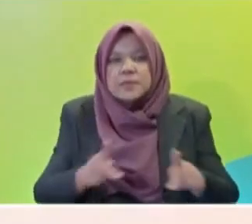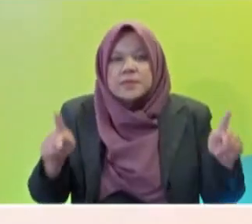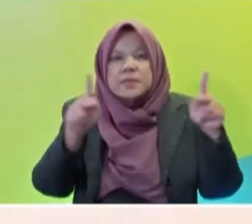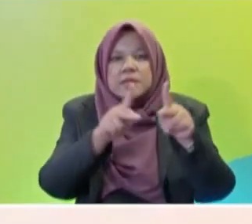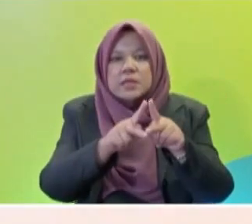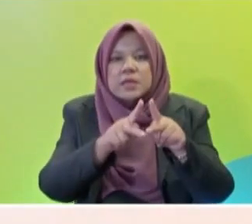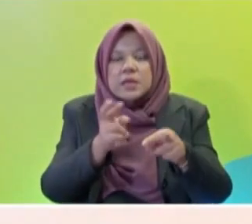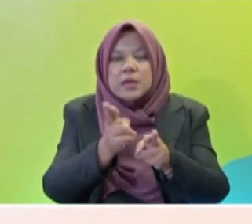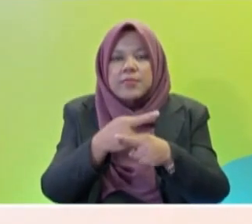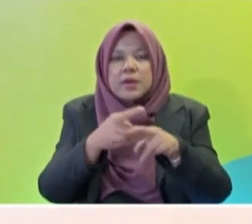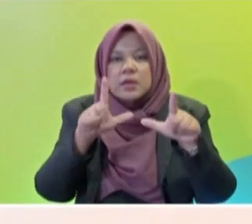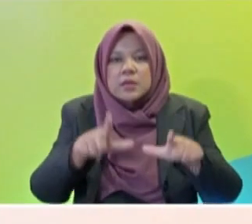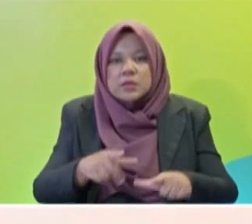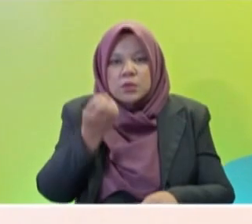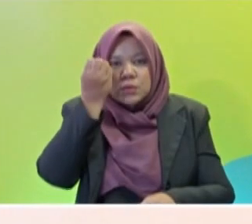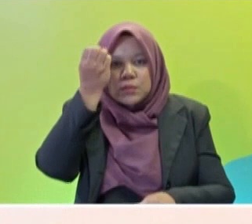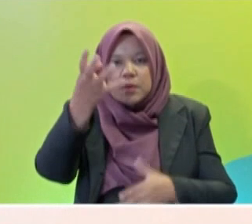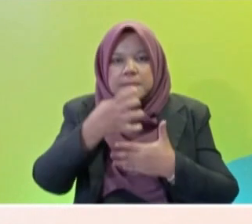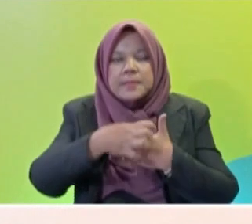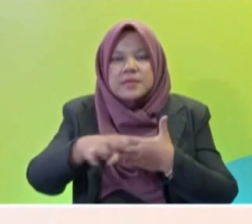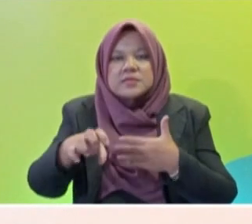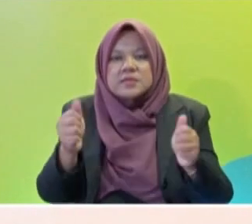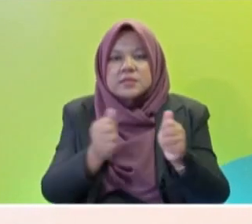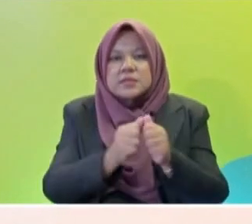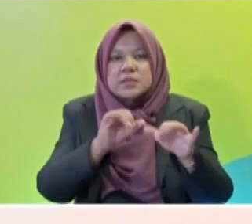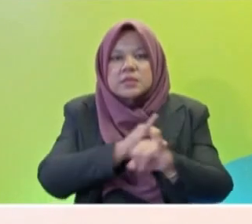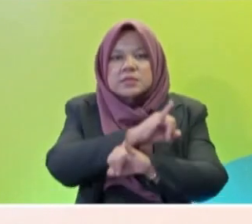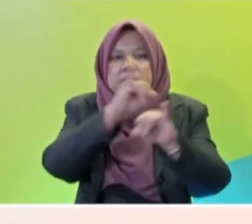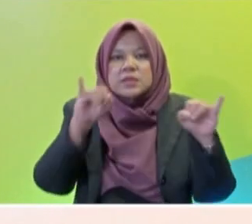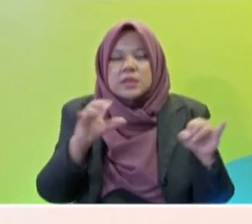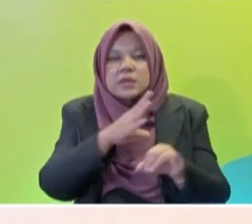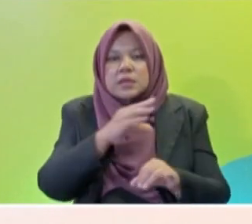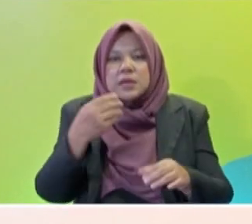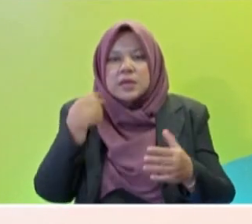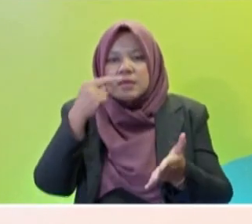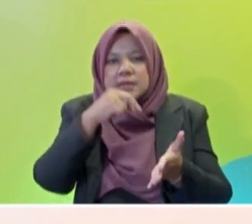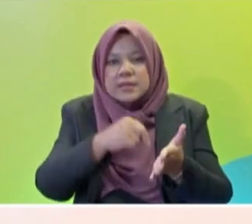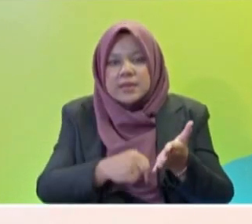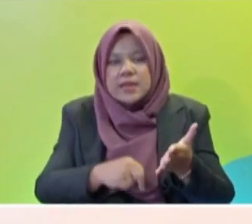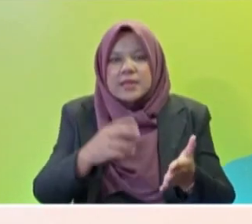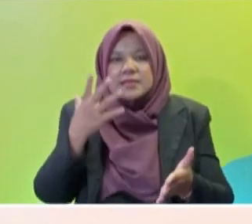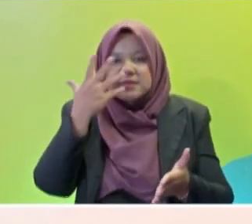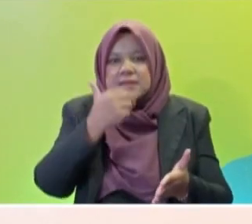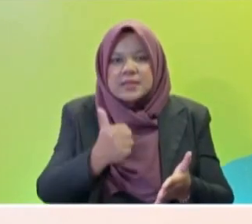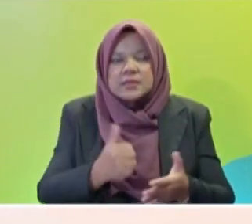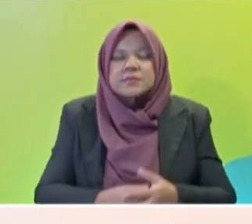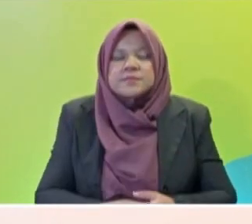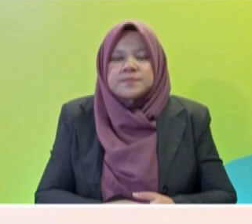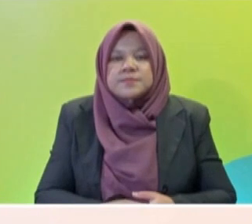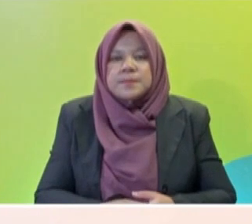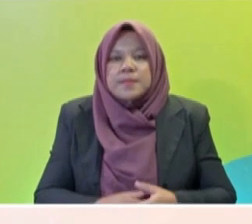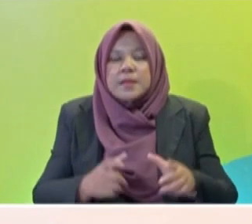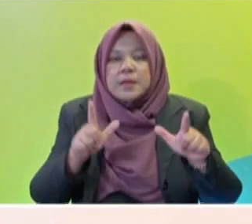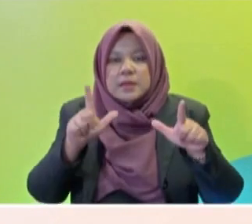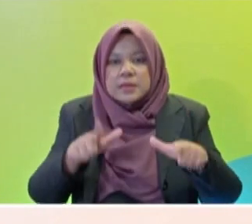oke menyampaikan message dengan jelas dan mempunyai Nilai estetik aki kemudian membantu Raka letak grafik